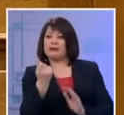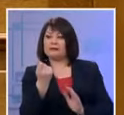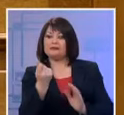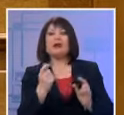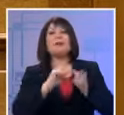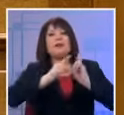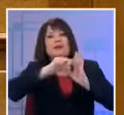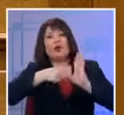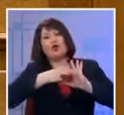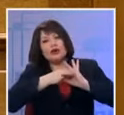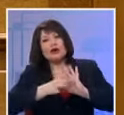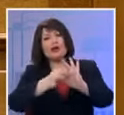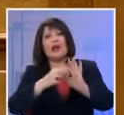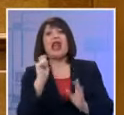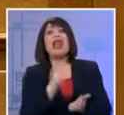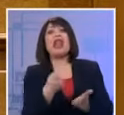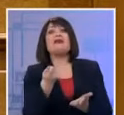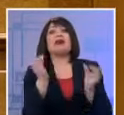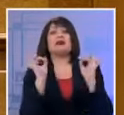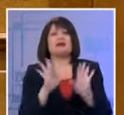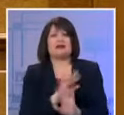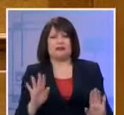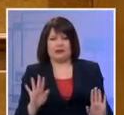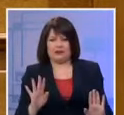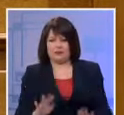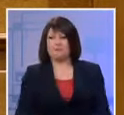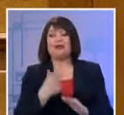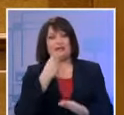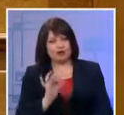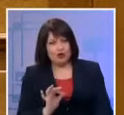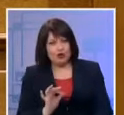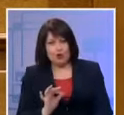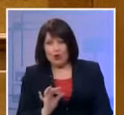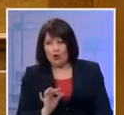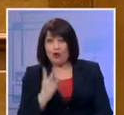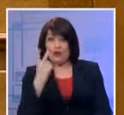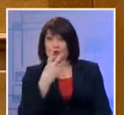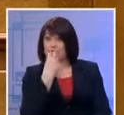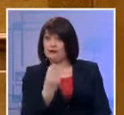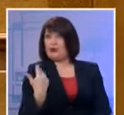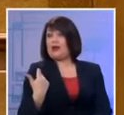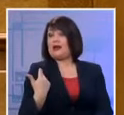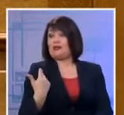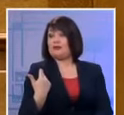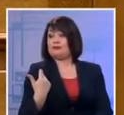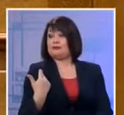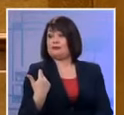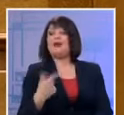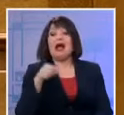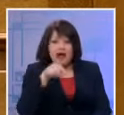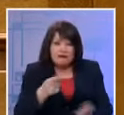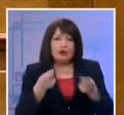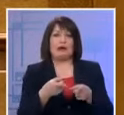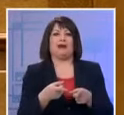του μνημονίου χωρίς να πάρετε τίποτα. Γι' αυτό κάνατε στις 20 Φεβρουαρίου. Αυτό